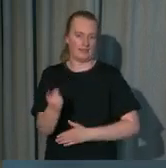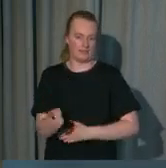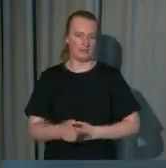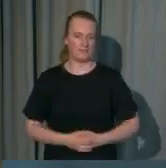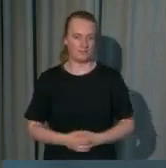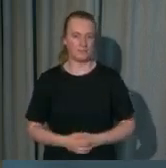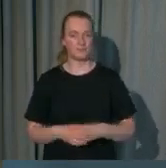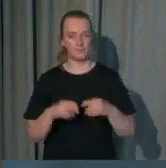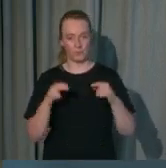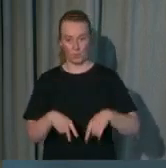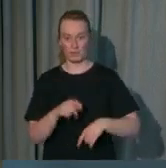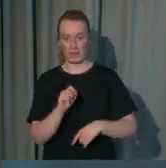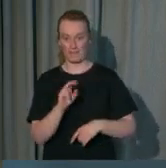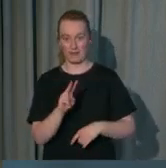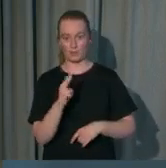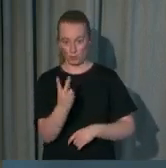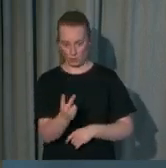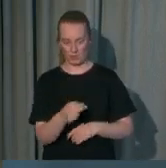NRK.